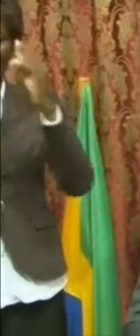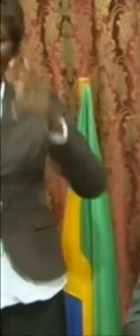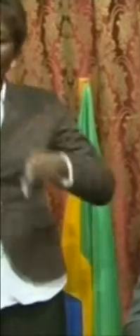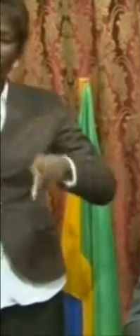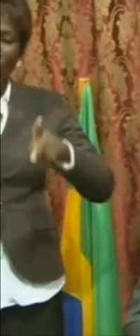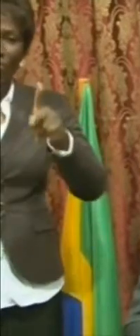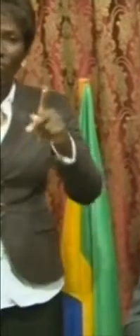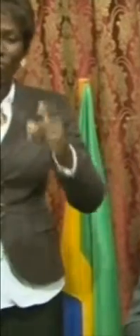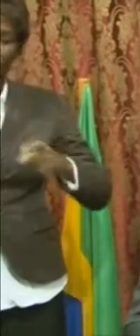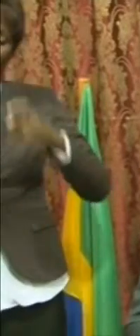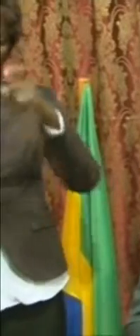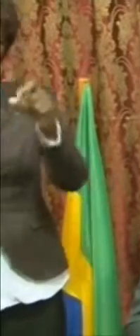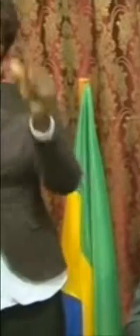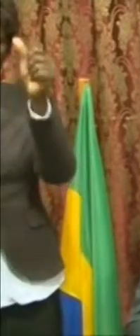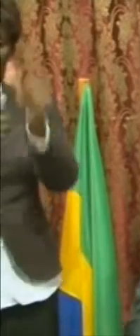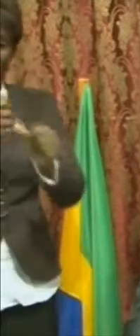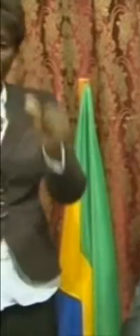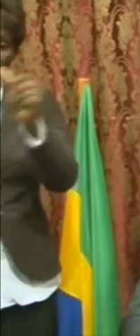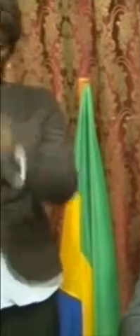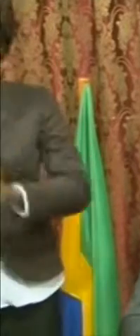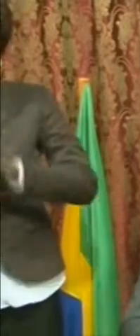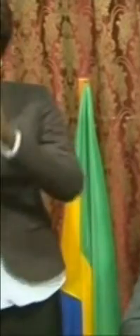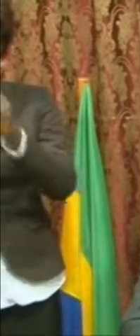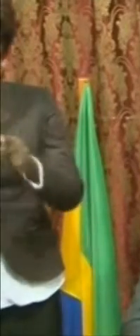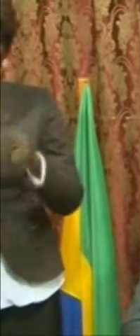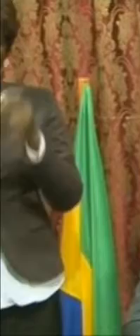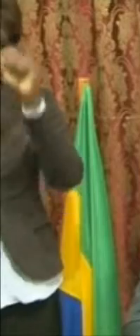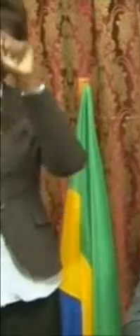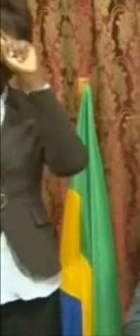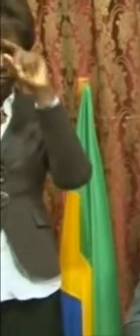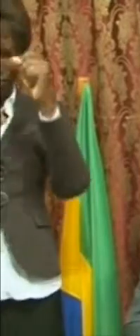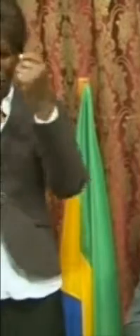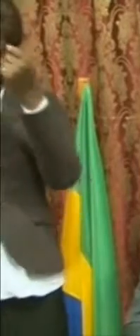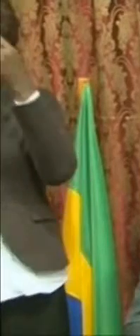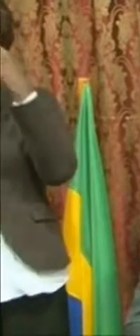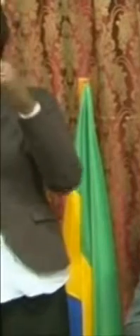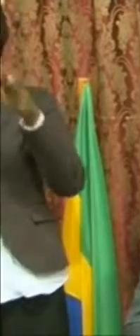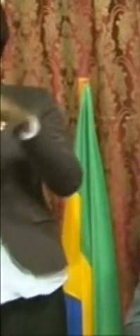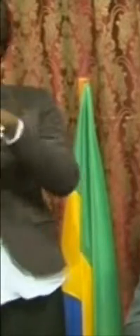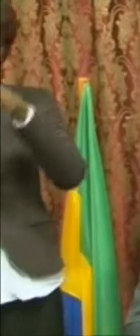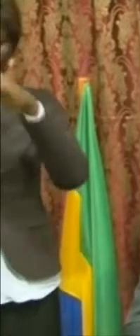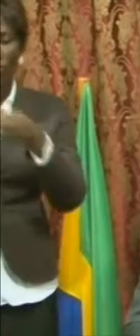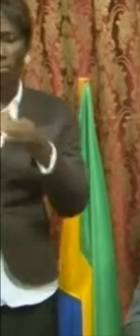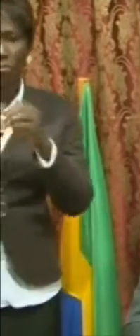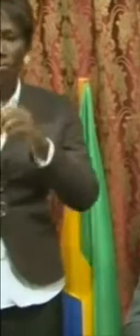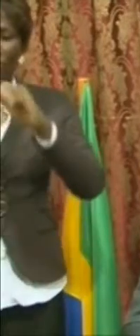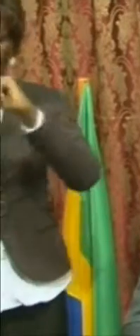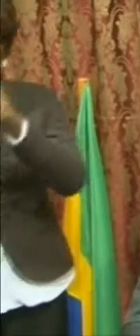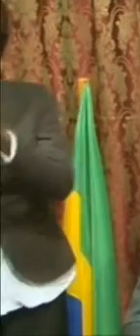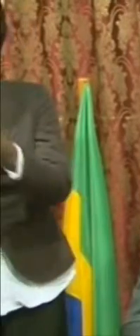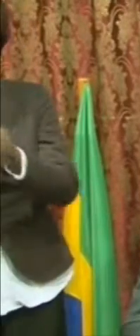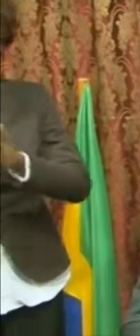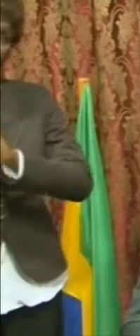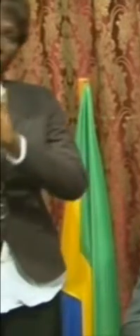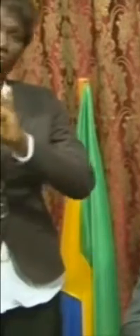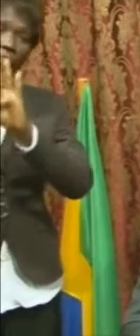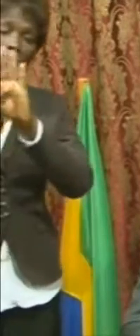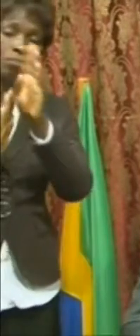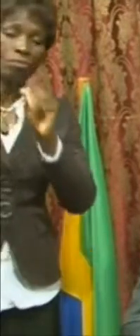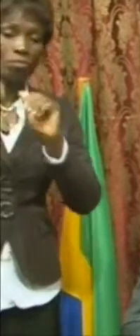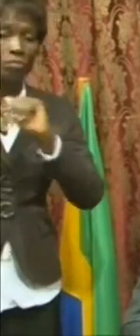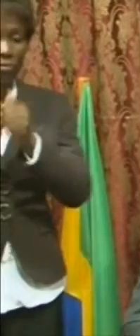nous pour s'interroger sur les solutions idoines en vue de l'amélioration de la situation difficile de